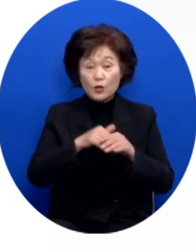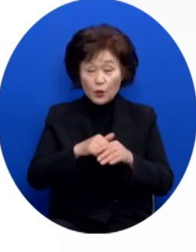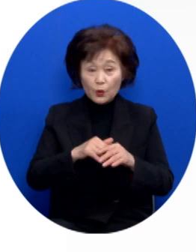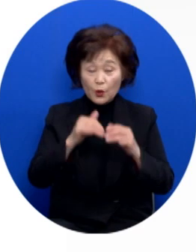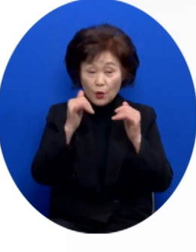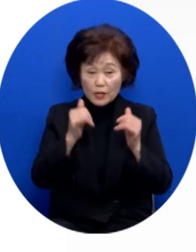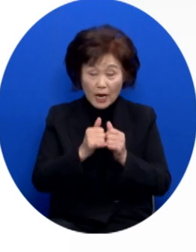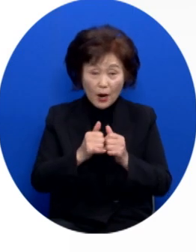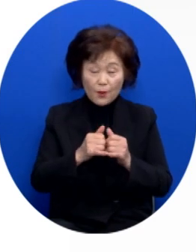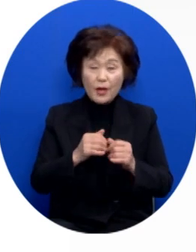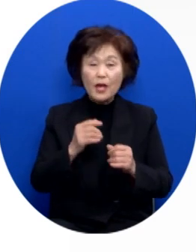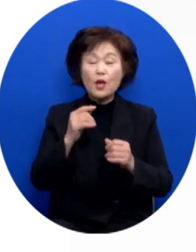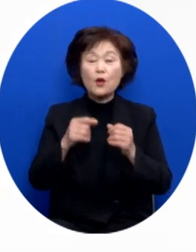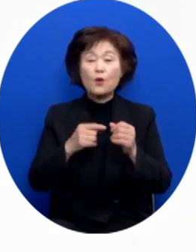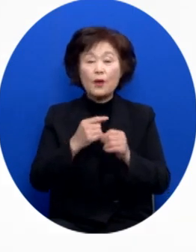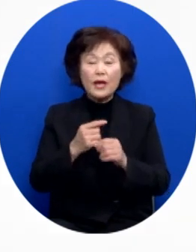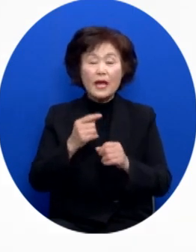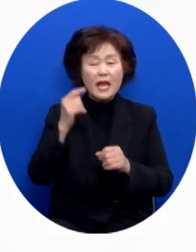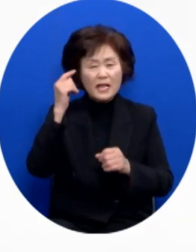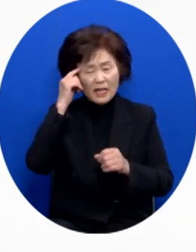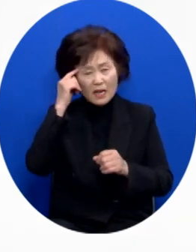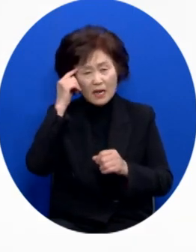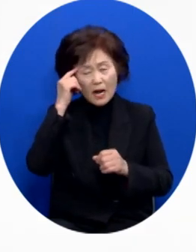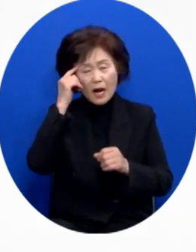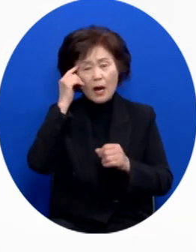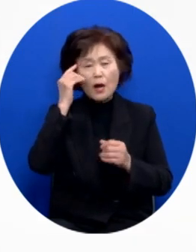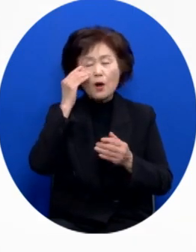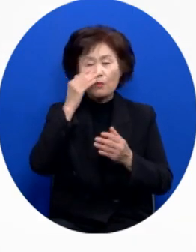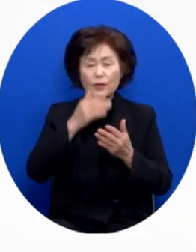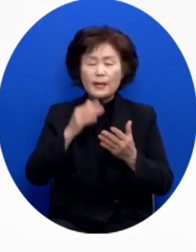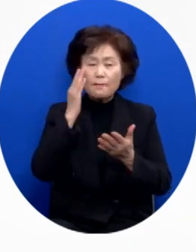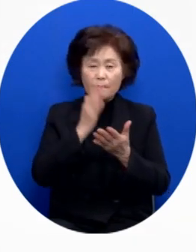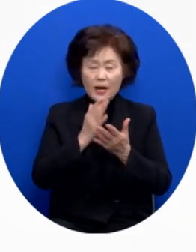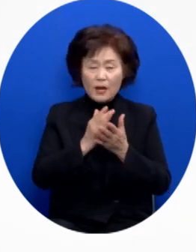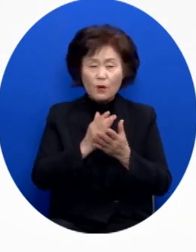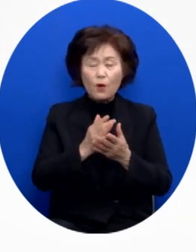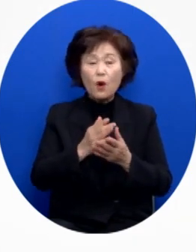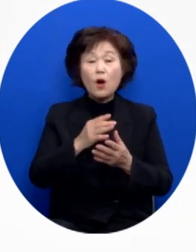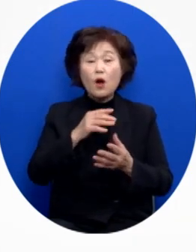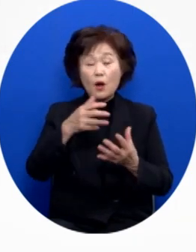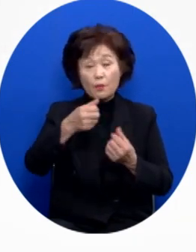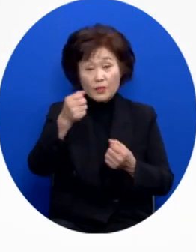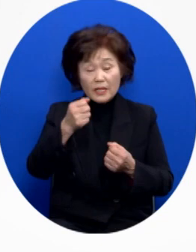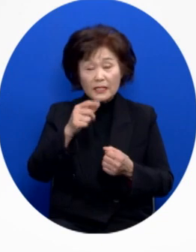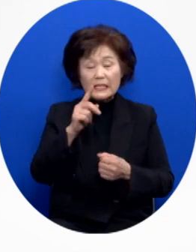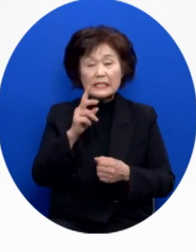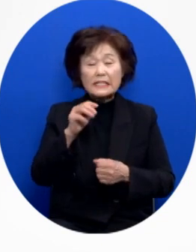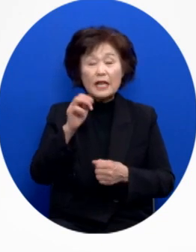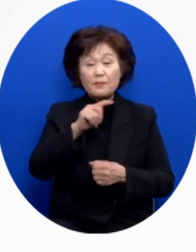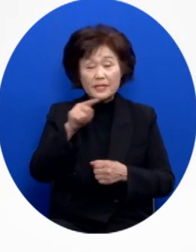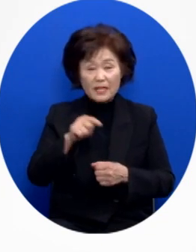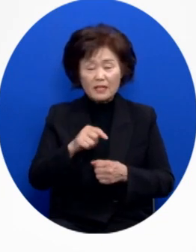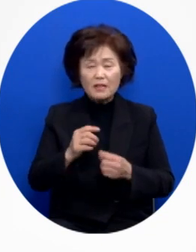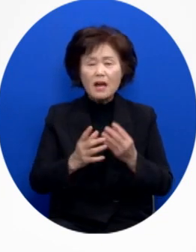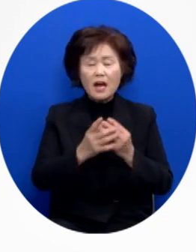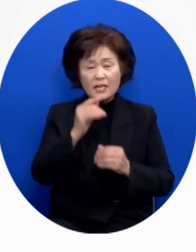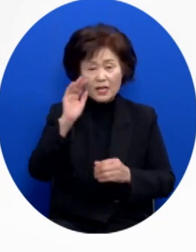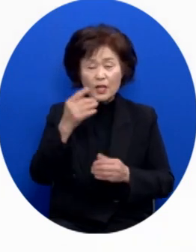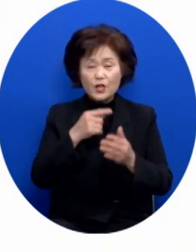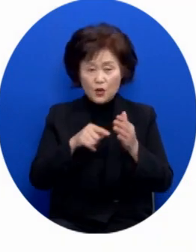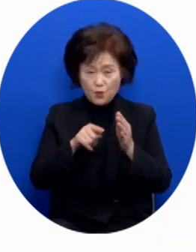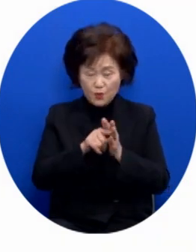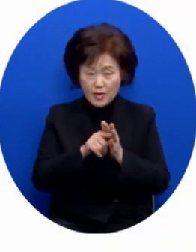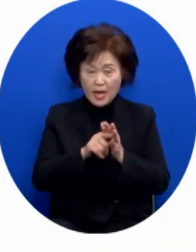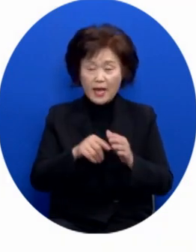넘어 사상과 생각에 다름을 넘어 생명과 평화를 향해 분단에 선 DMG 위를 걷는 다며 한반도의 평화를